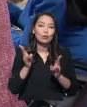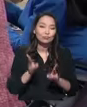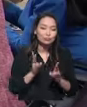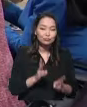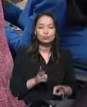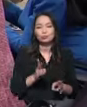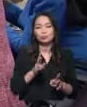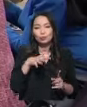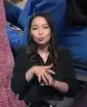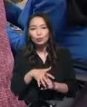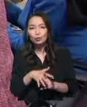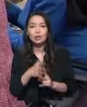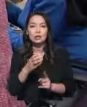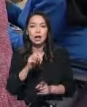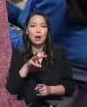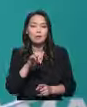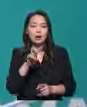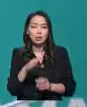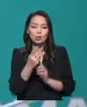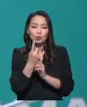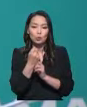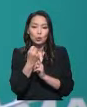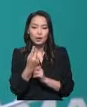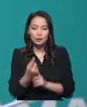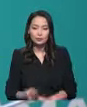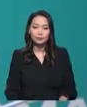буллинга «Аманат-111».